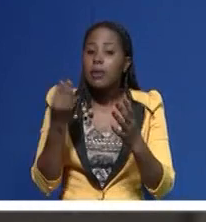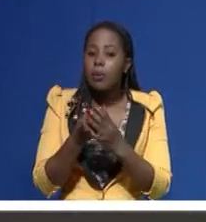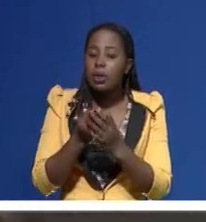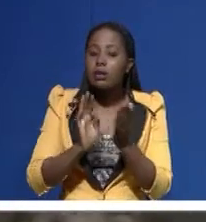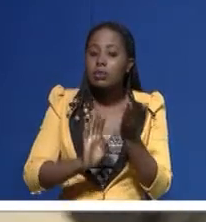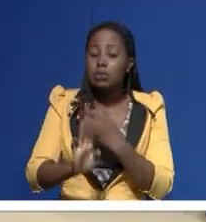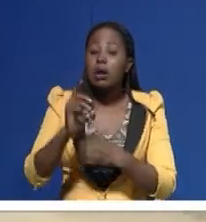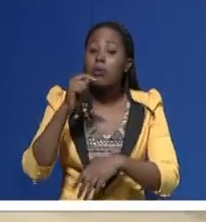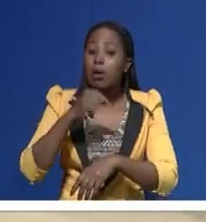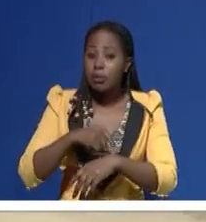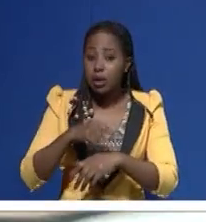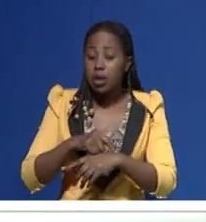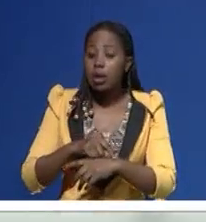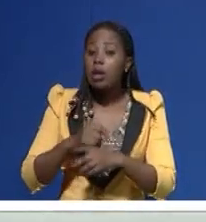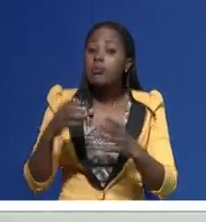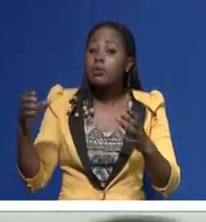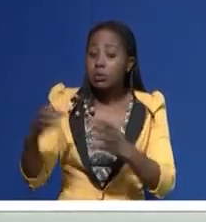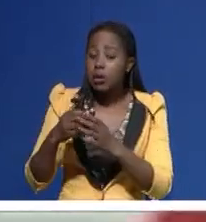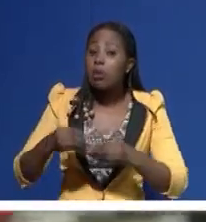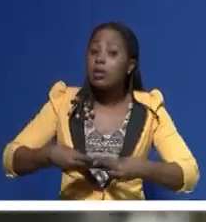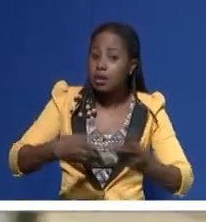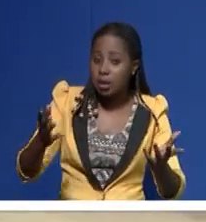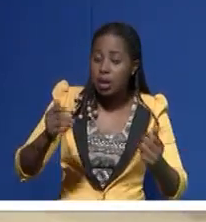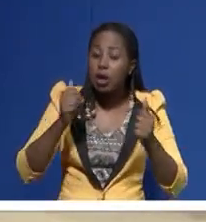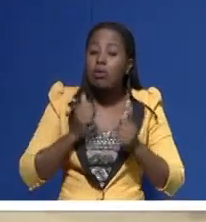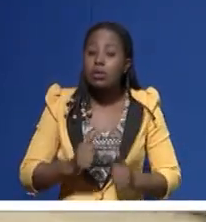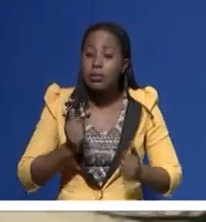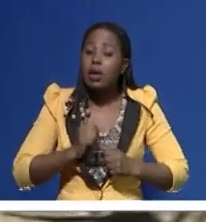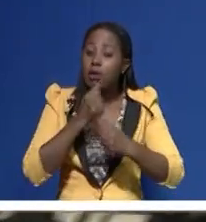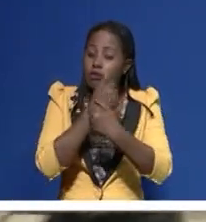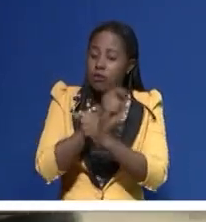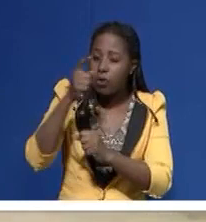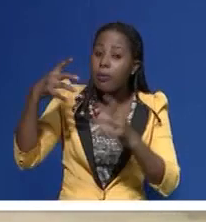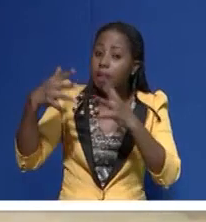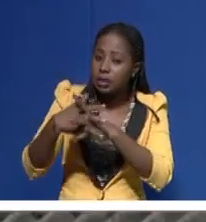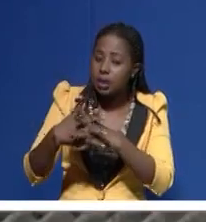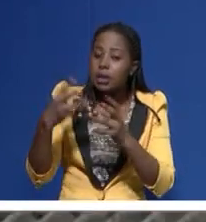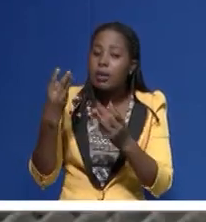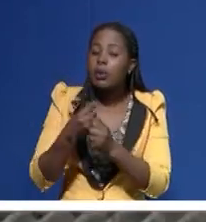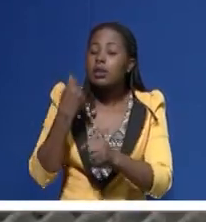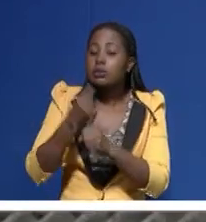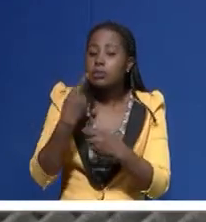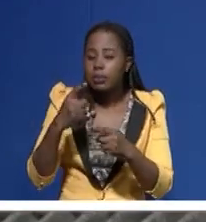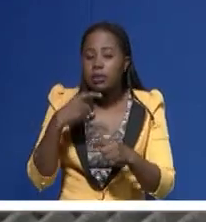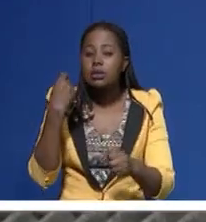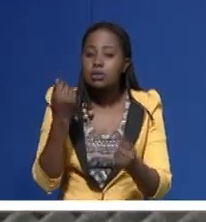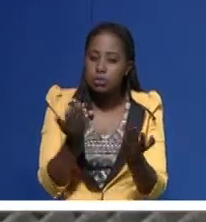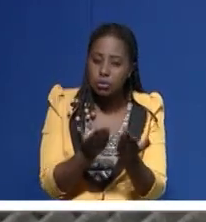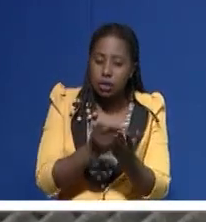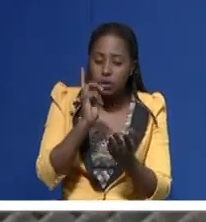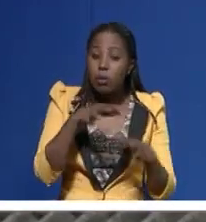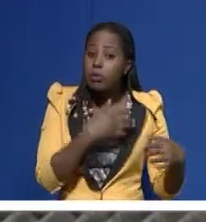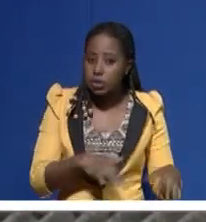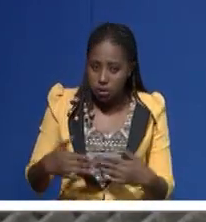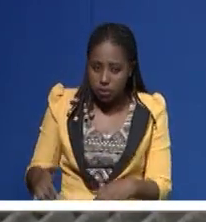kuzuia kwa muda mikutano ya hadhara, kutembelea wafungwa magerezani na shughuli mbalimbali kati ya shule ikiwemo